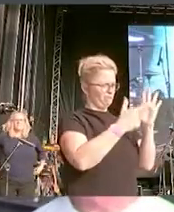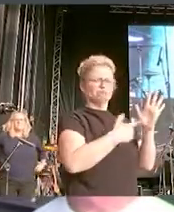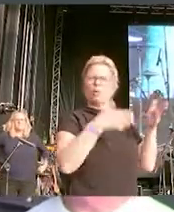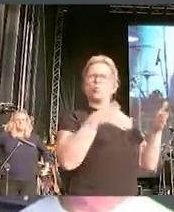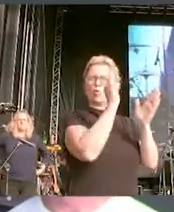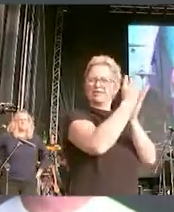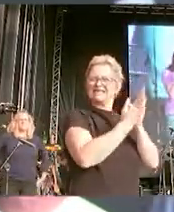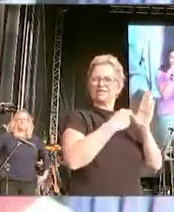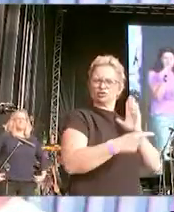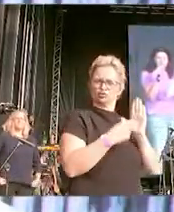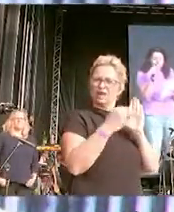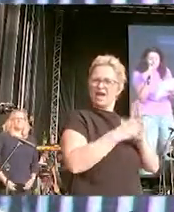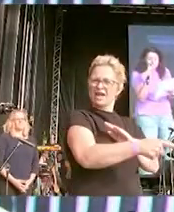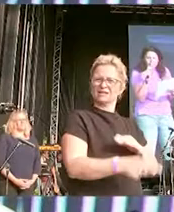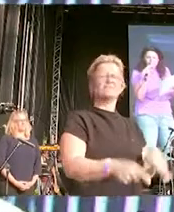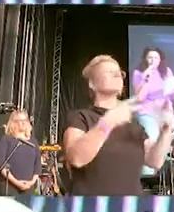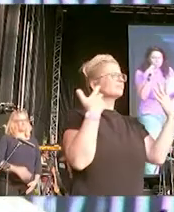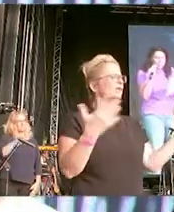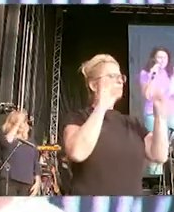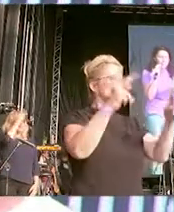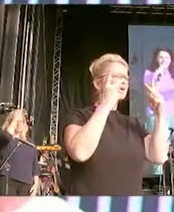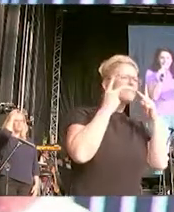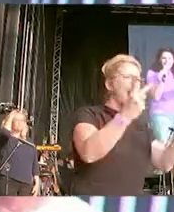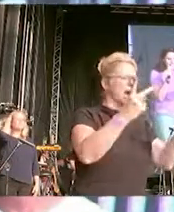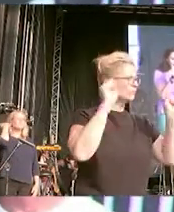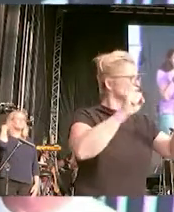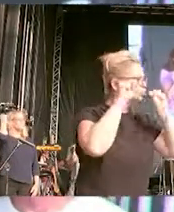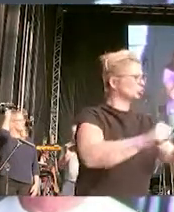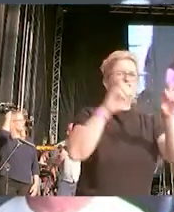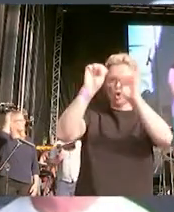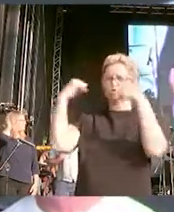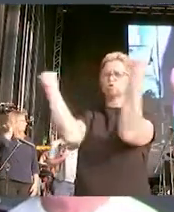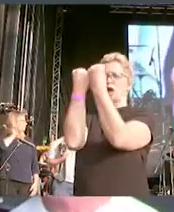zu achten und zu schützen, ist eigentlich Verpflichtung aller staatlichen